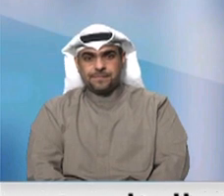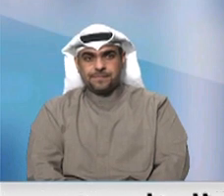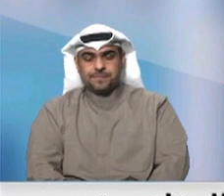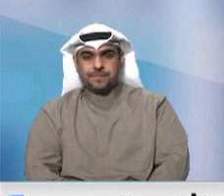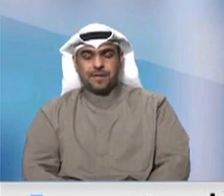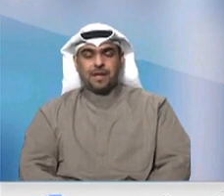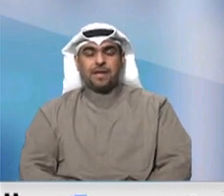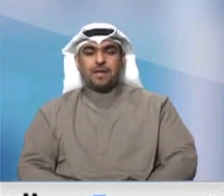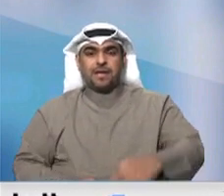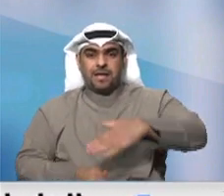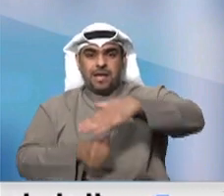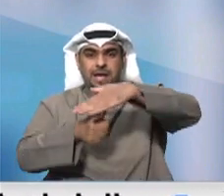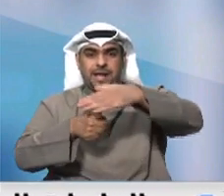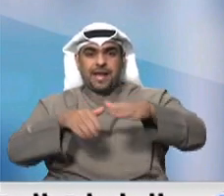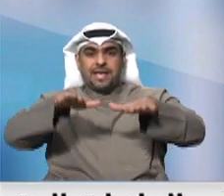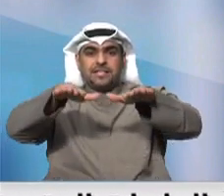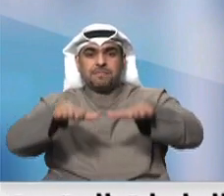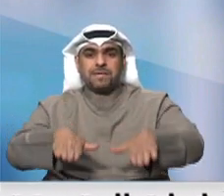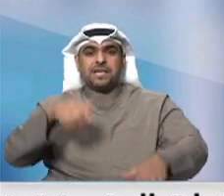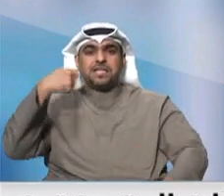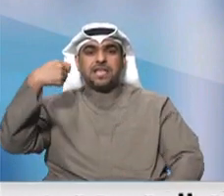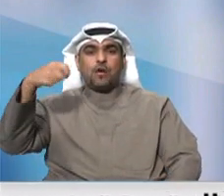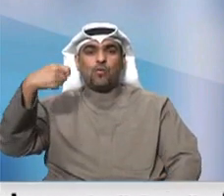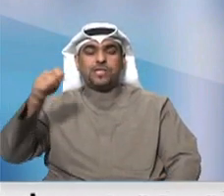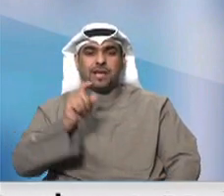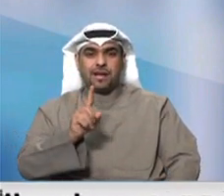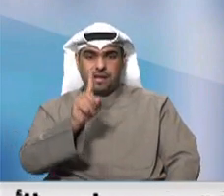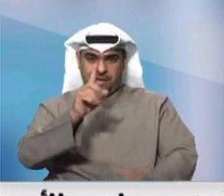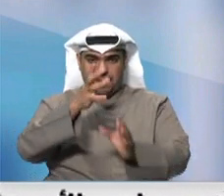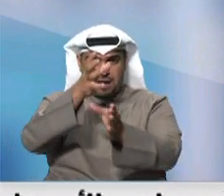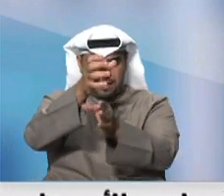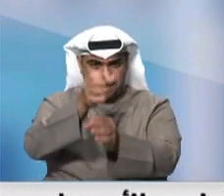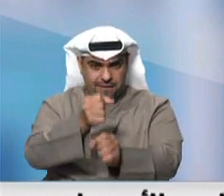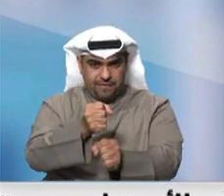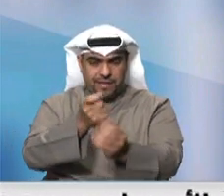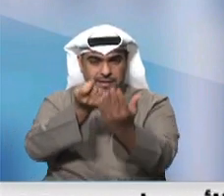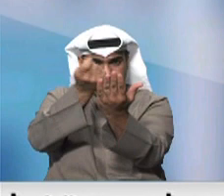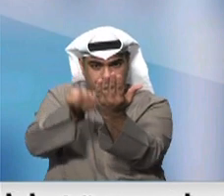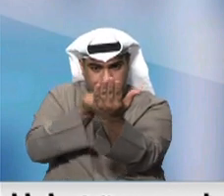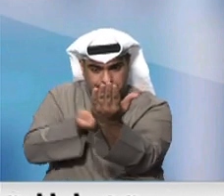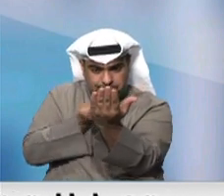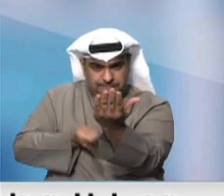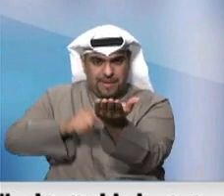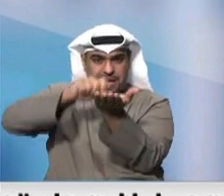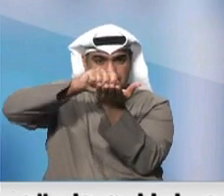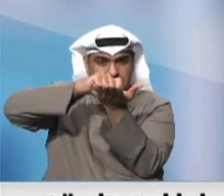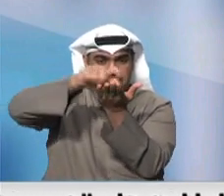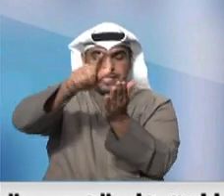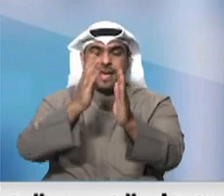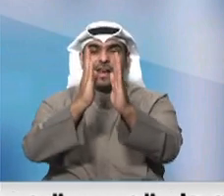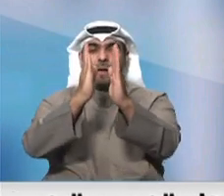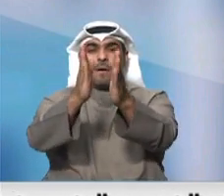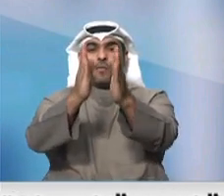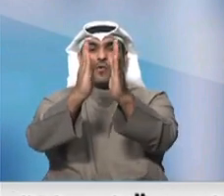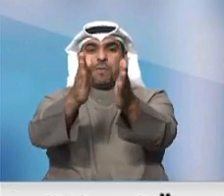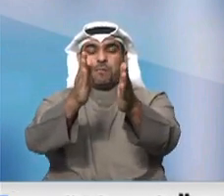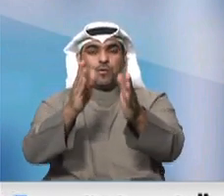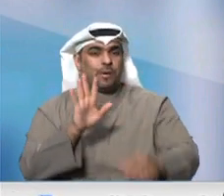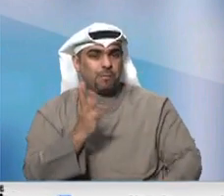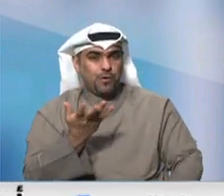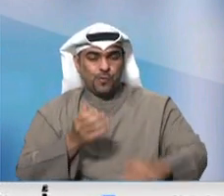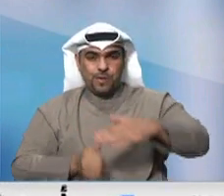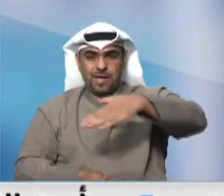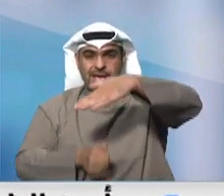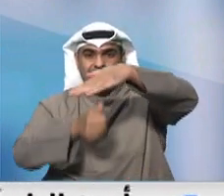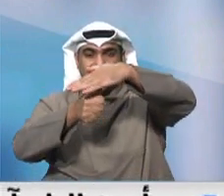بعث سمو الشيخ الدكتور محمد صباح السالم الصباح رئيس مجلس الوزراء حفظه الله ببقيه تهنئه الى